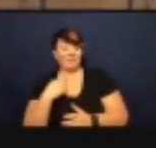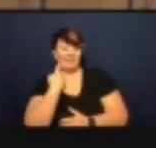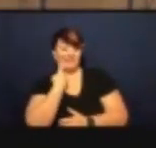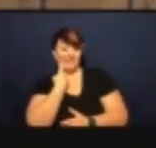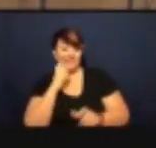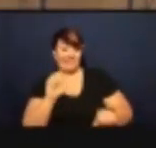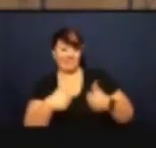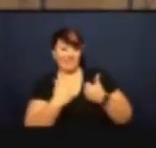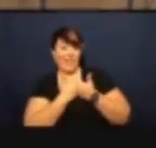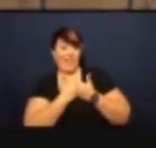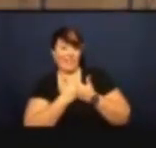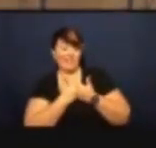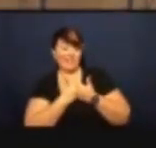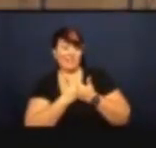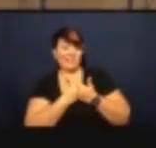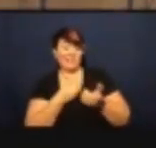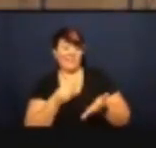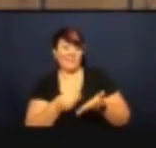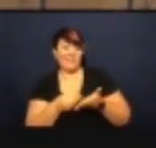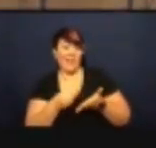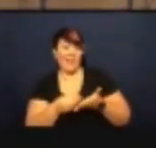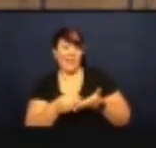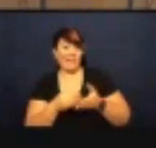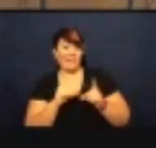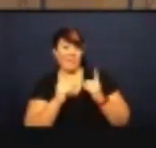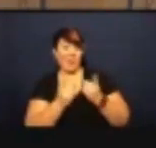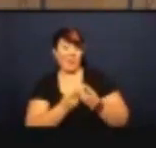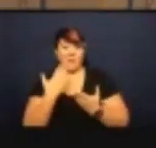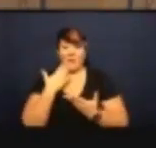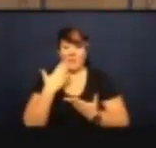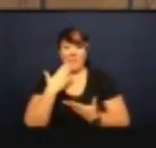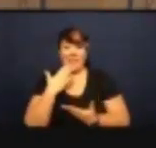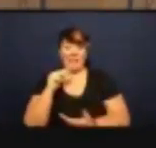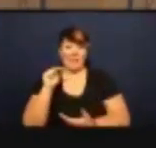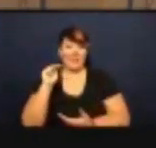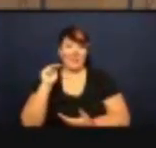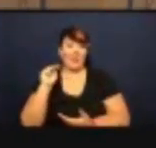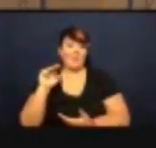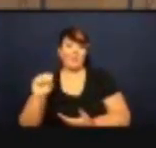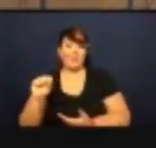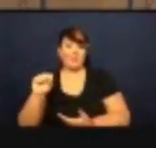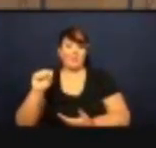kusema kwamba kuna changamoto katika idara ya fedha.